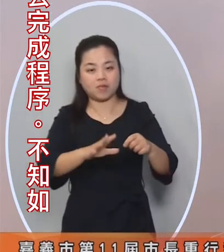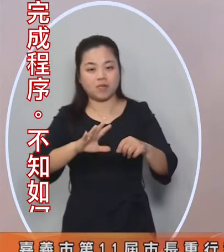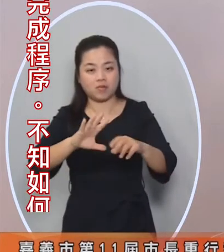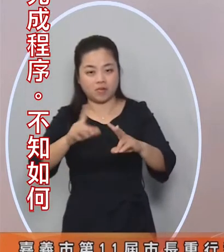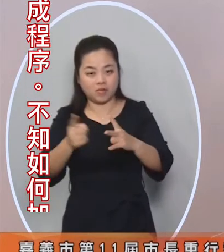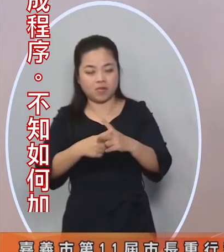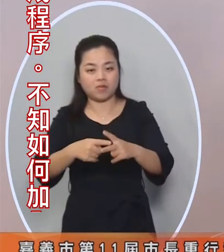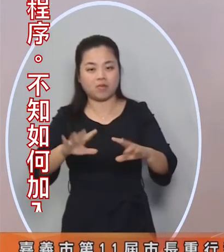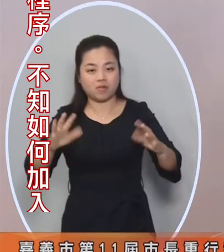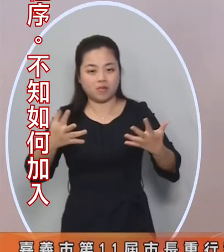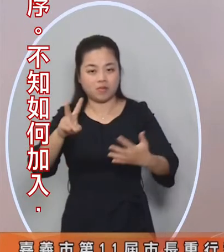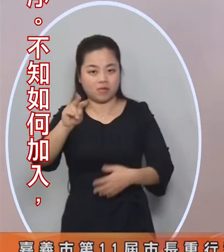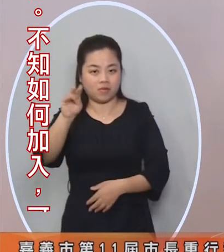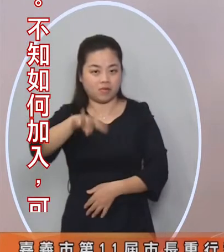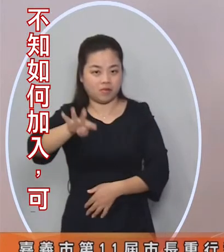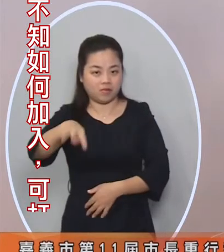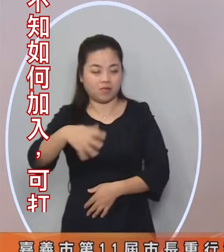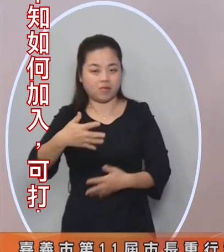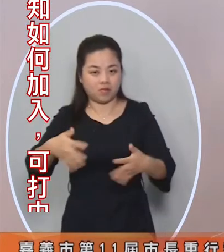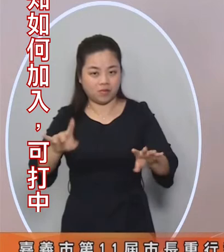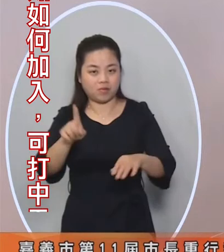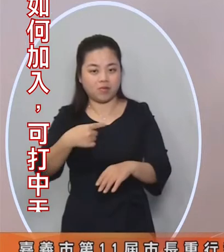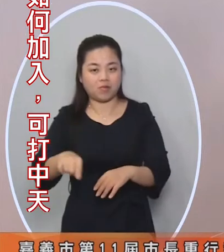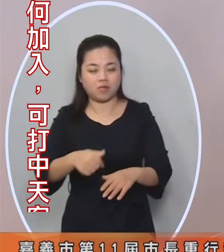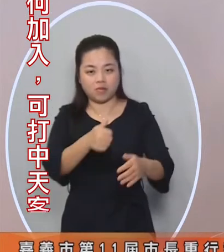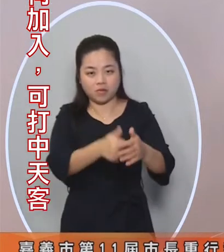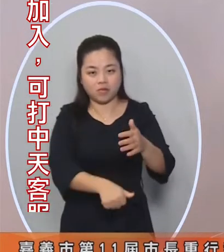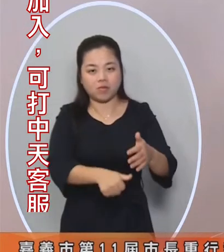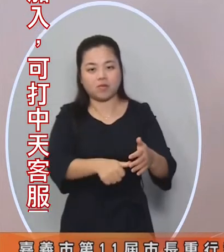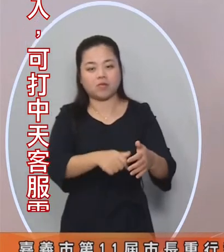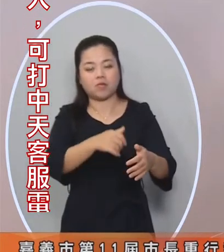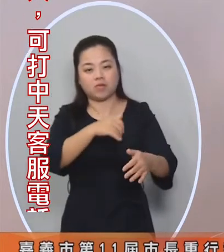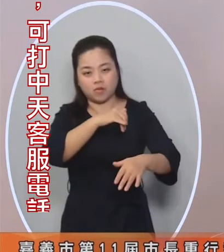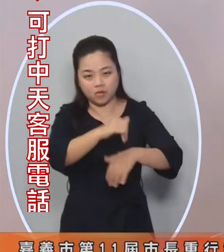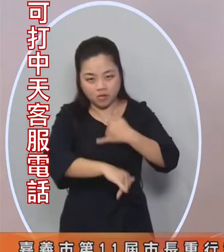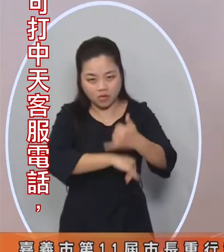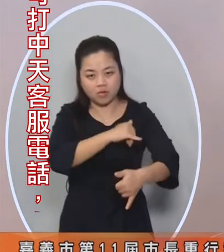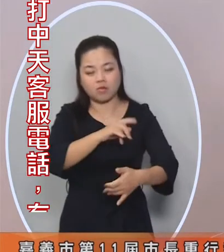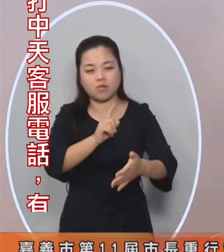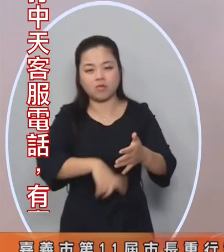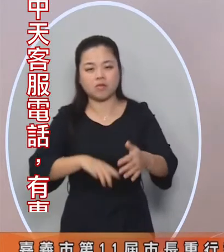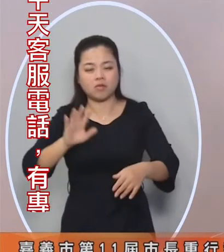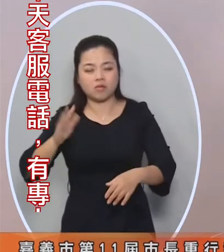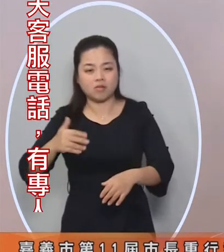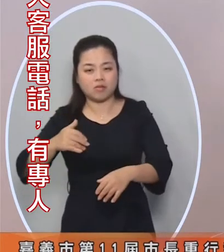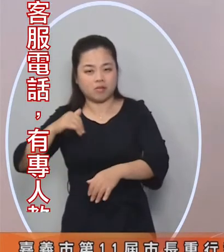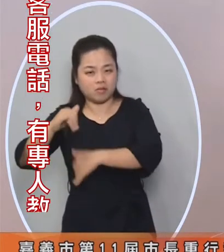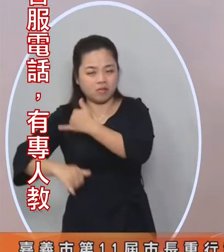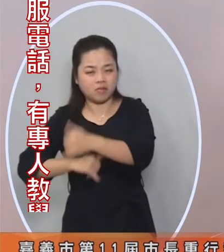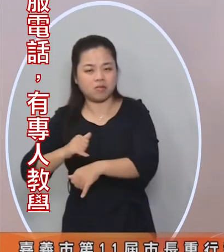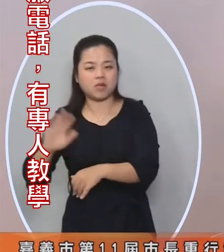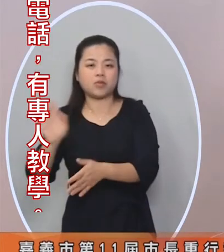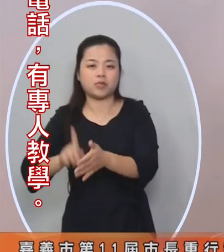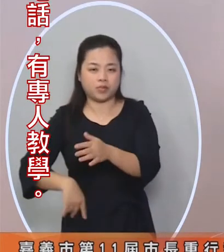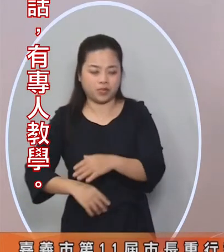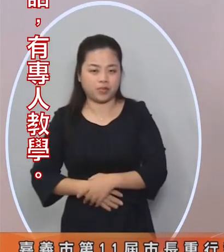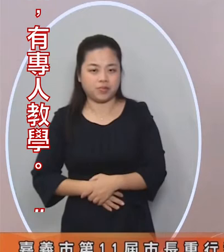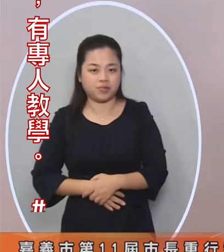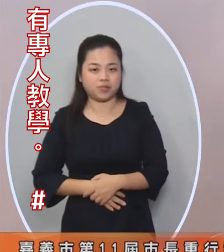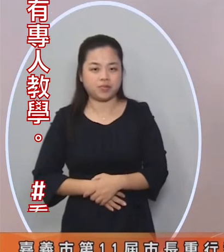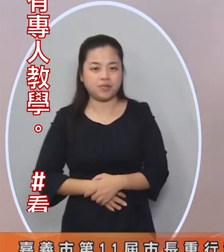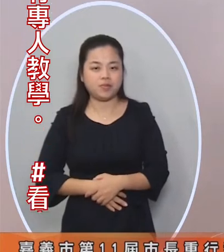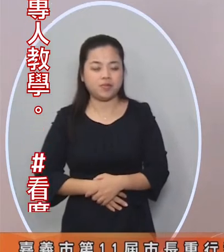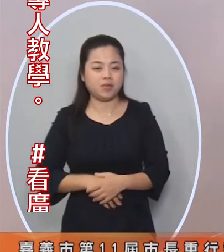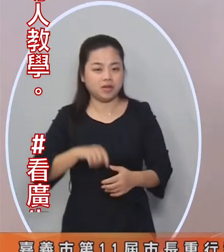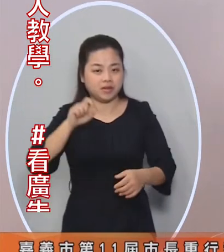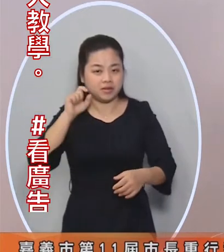约24000多人，生容易，活容易，但生活不容易。后疫情时期，嘉义